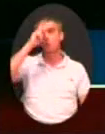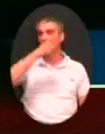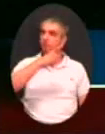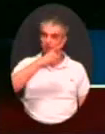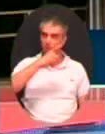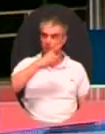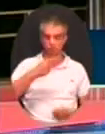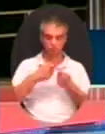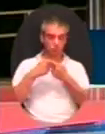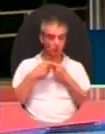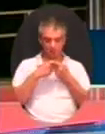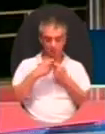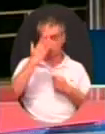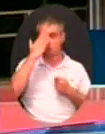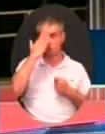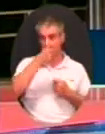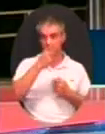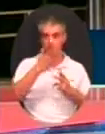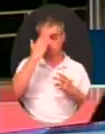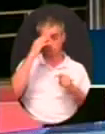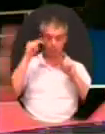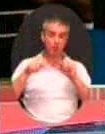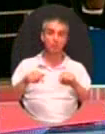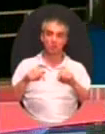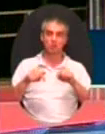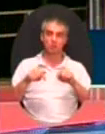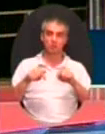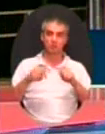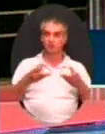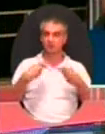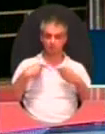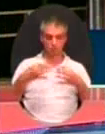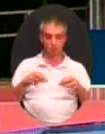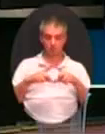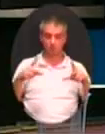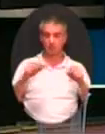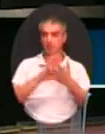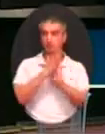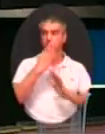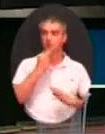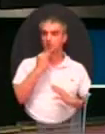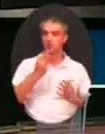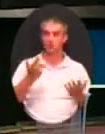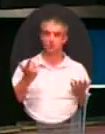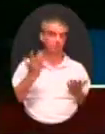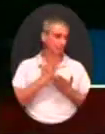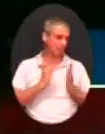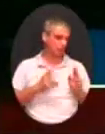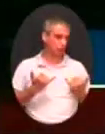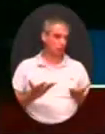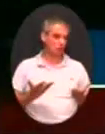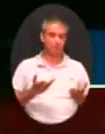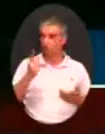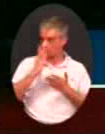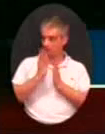לארץ מאורגנת, מוכרת, תוכר כאן, אם יביאו איזה צטר שהתגיירו, וזה כבר